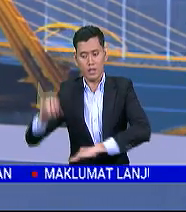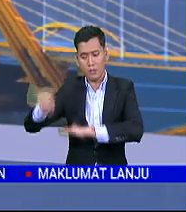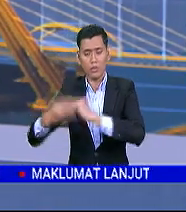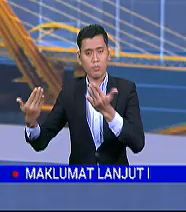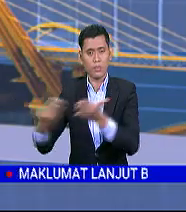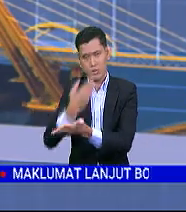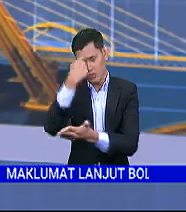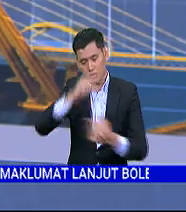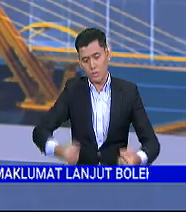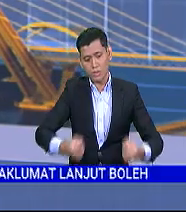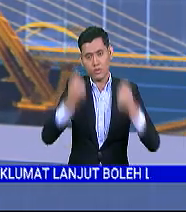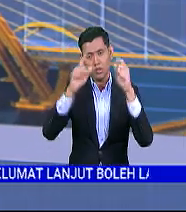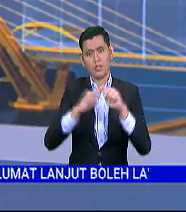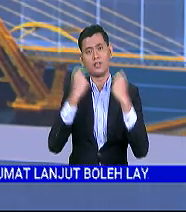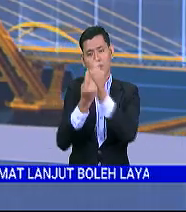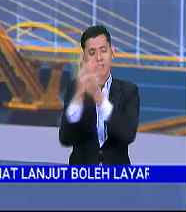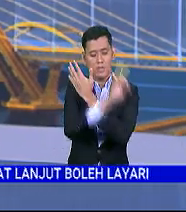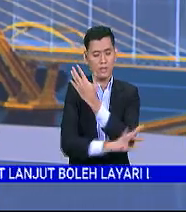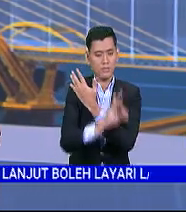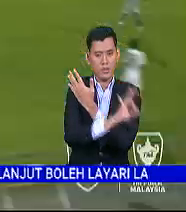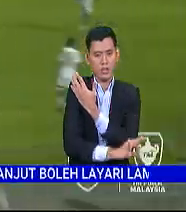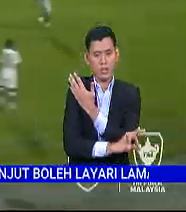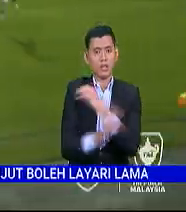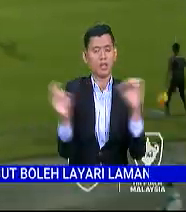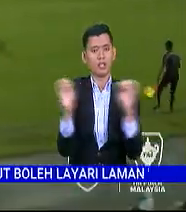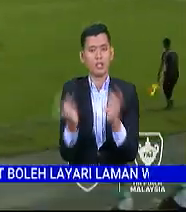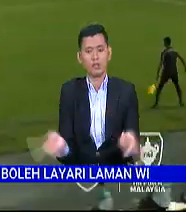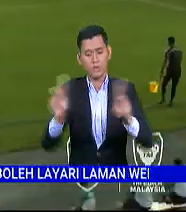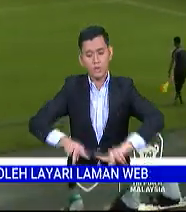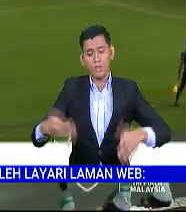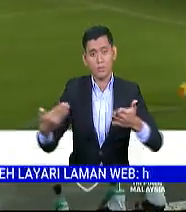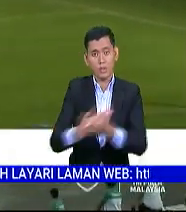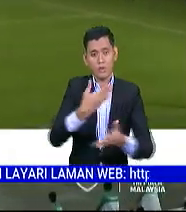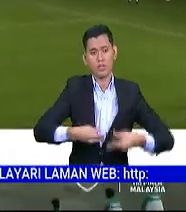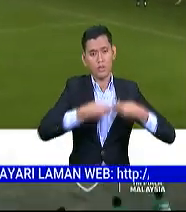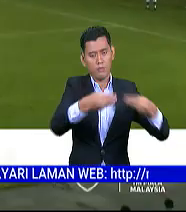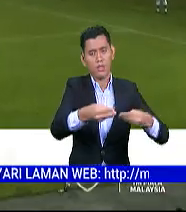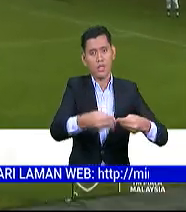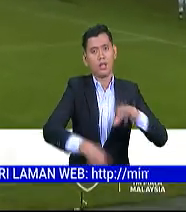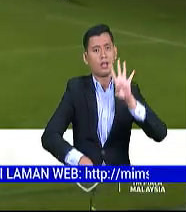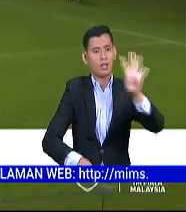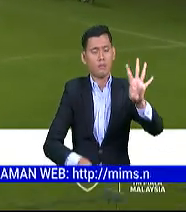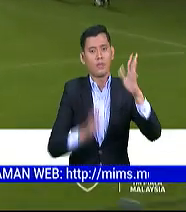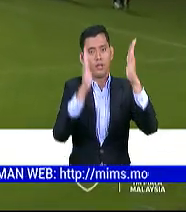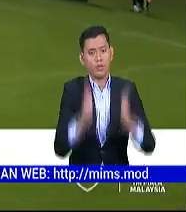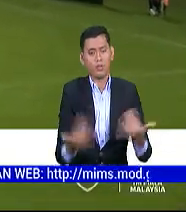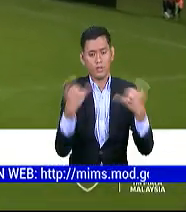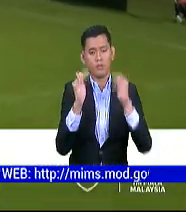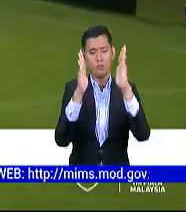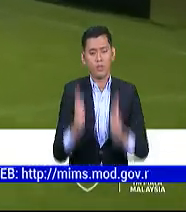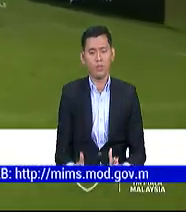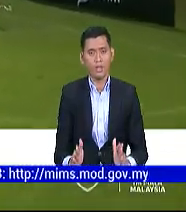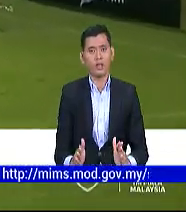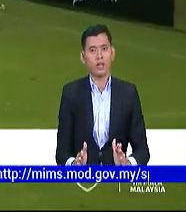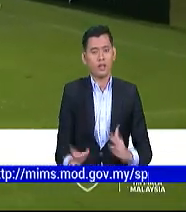memperkukuhkan kedudukan mereka musim ini. Tiada kontrak baru ditawarkan kepada Arthur Kurha, Francis Kone, Elaine